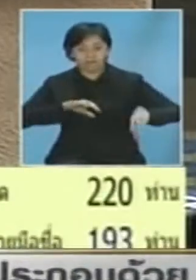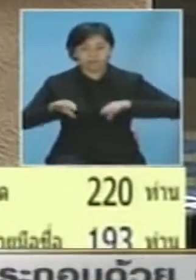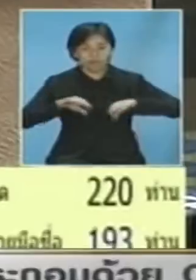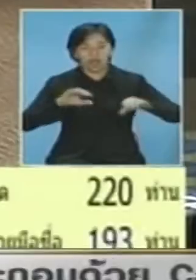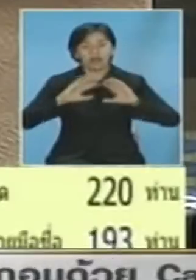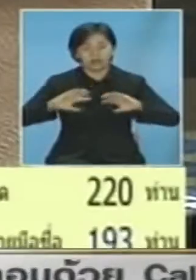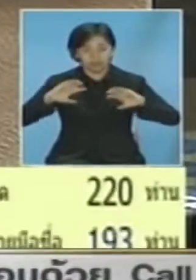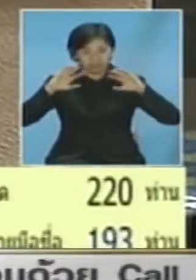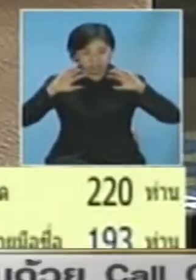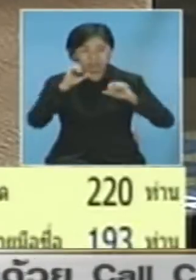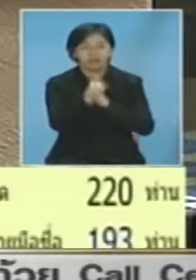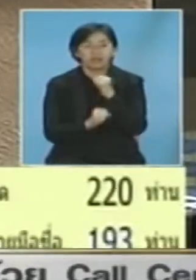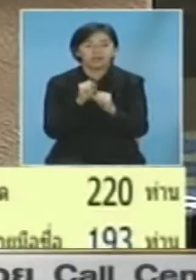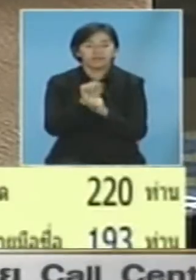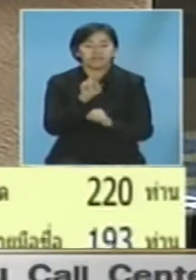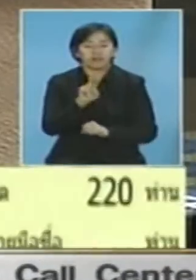พ.ศ